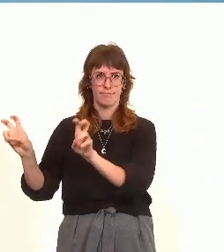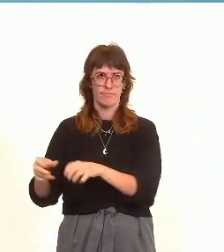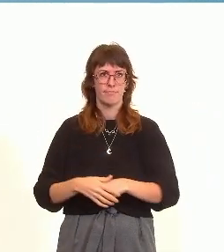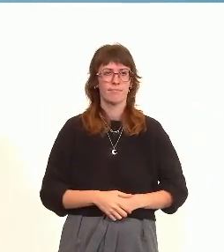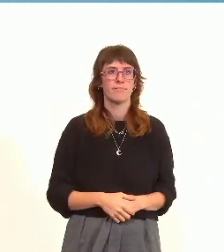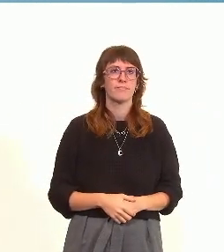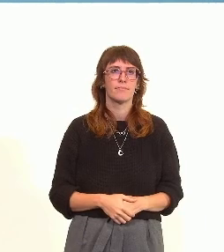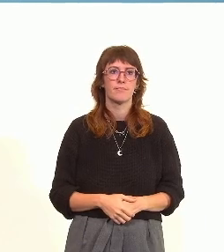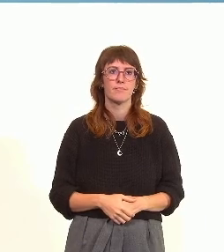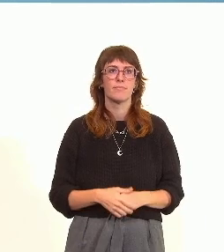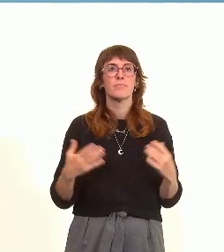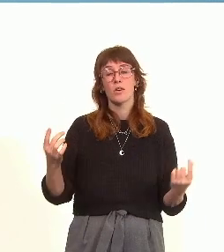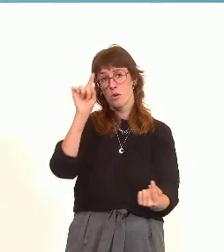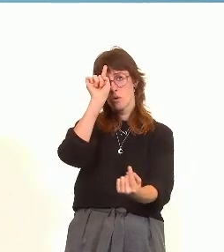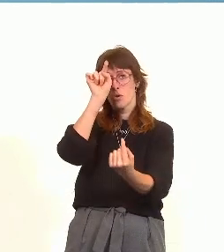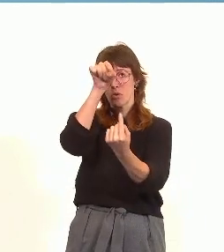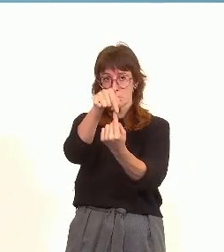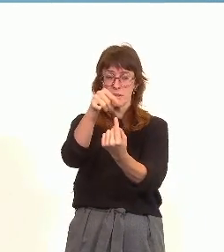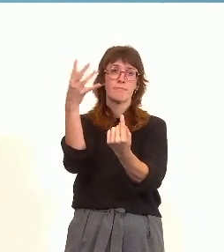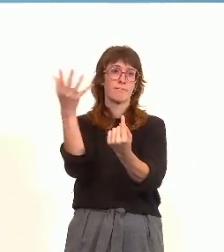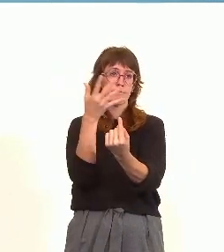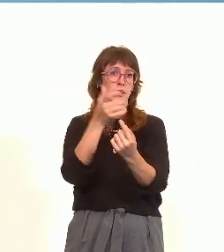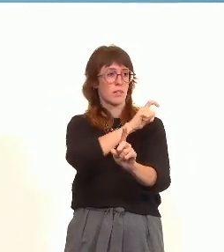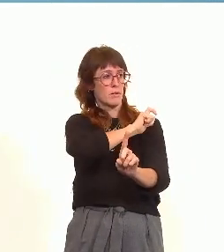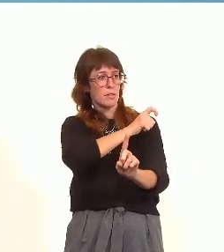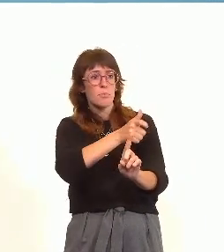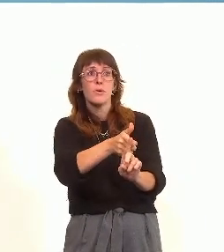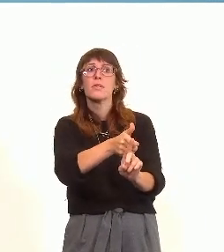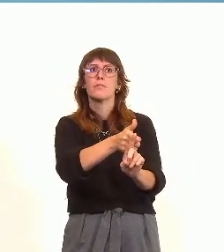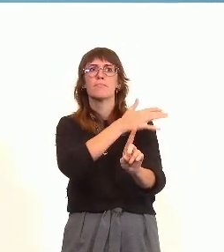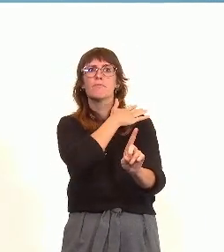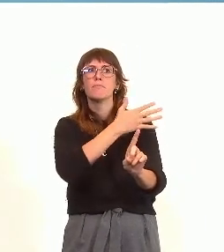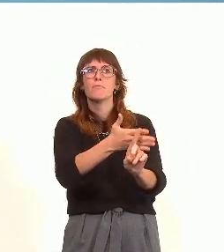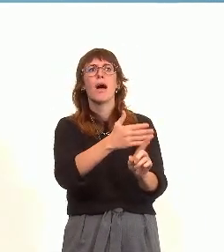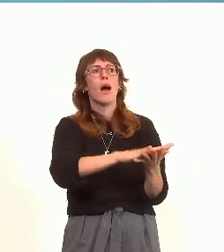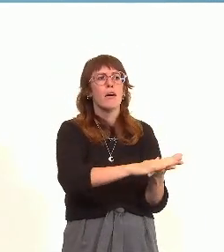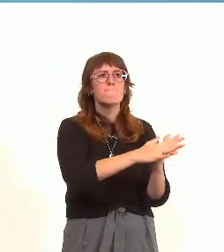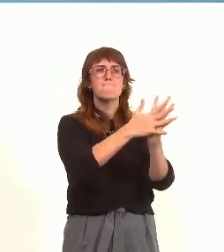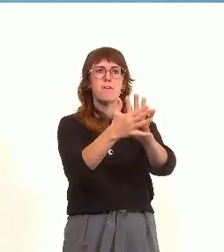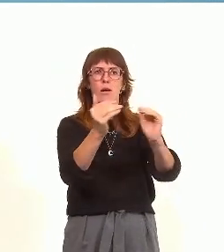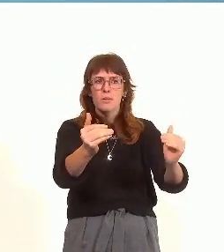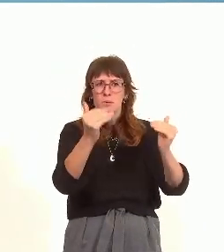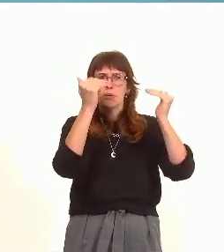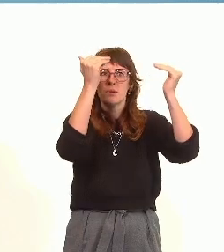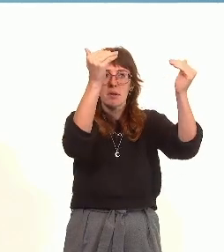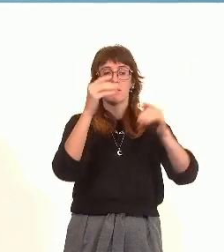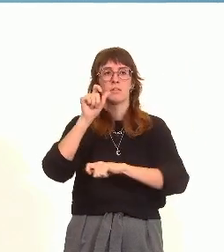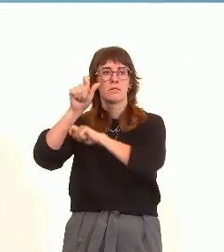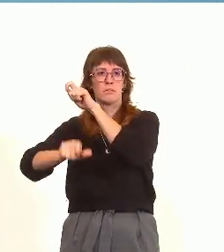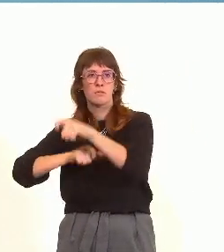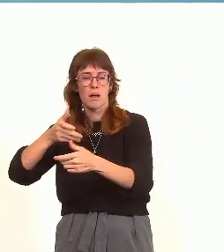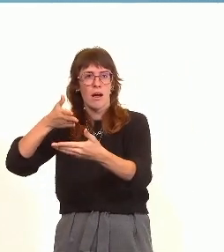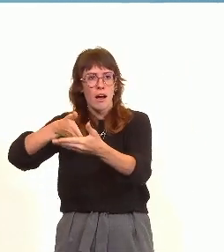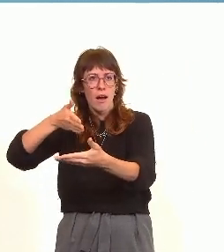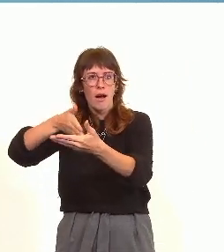monter en compétence les dispositifs existants, celui de mieux intégrer les publics les plus empêchés, celui de développer des